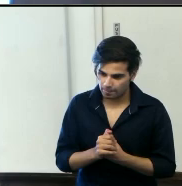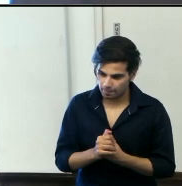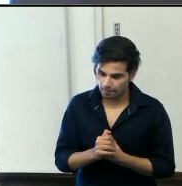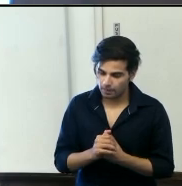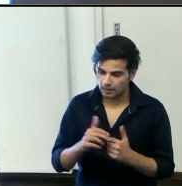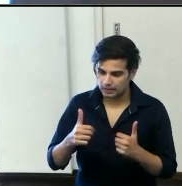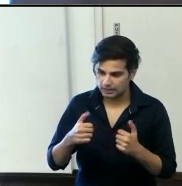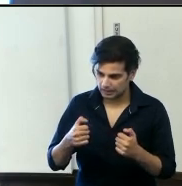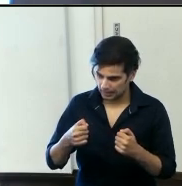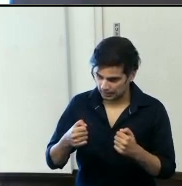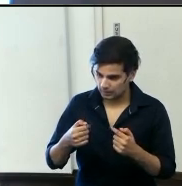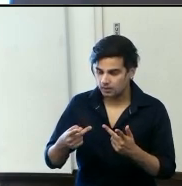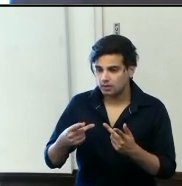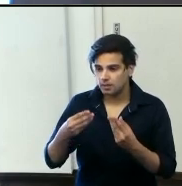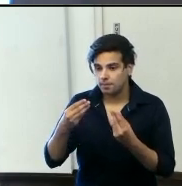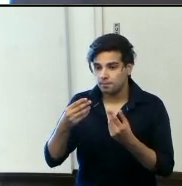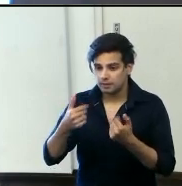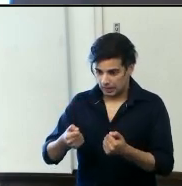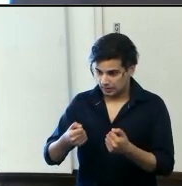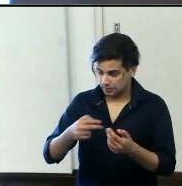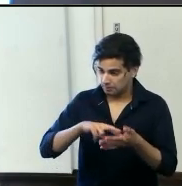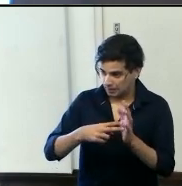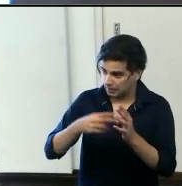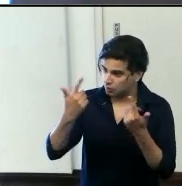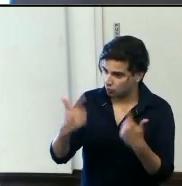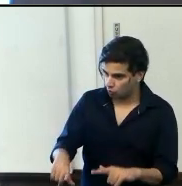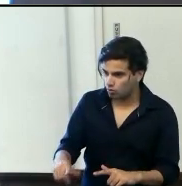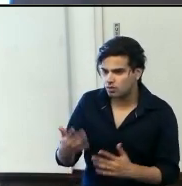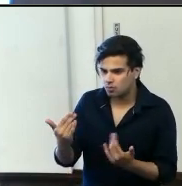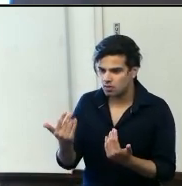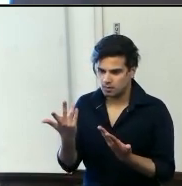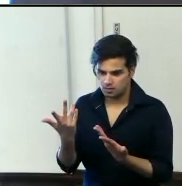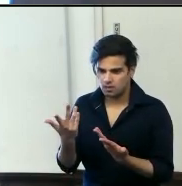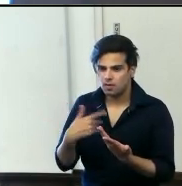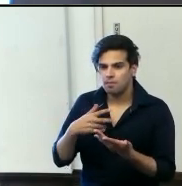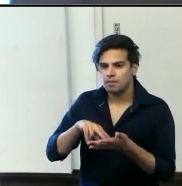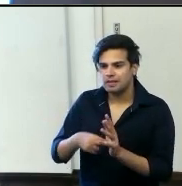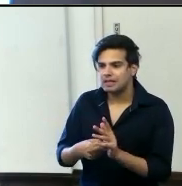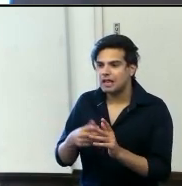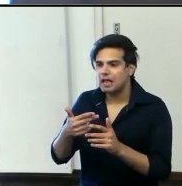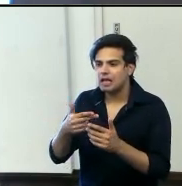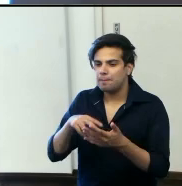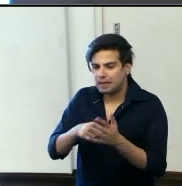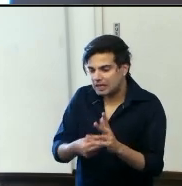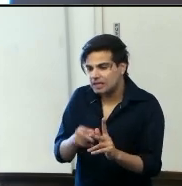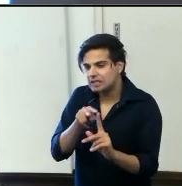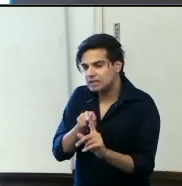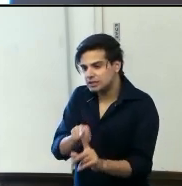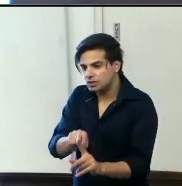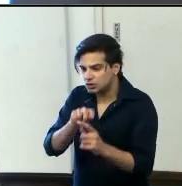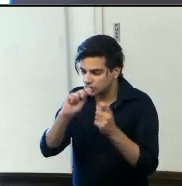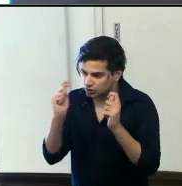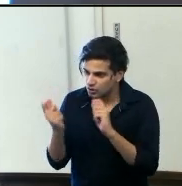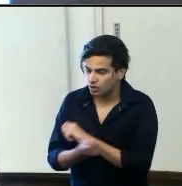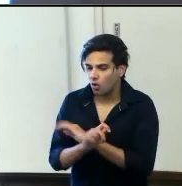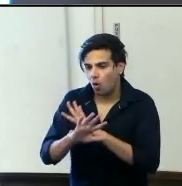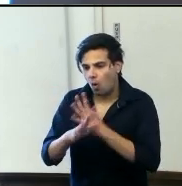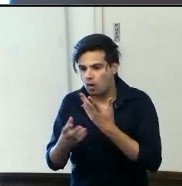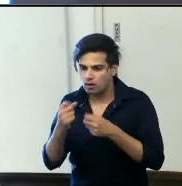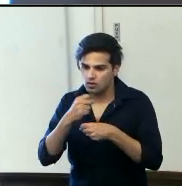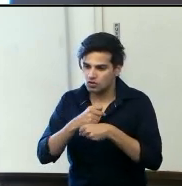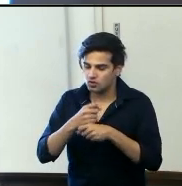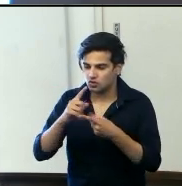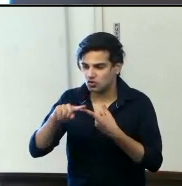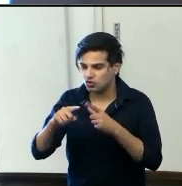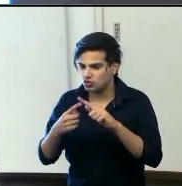ಟೆಕ್ಸ್ಟ್ ಕ್ಯಾನ್ ಲೂಸ್ ಇಟ್ಸ್ ಮೀನಿಂಗ್. ಲೂಸ್ ಅಂತ ಹೇಳೋದಕ್ಕಿಂತ ಇಟ್ ಕ್ಯಾನ್ ಡಿವಿಯೇಟ್ ದ ಮೀನಿಂಗ್ ಆ್ಯಂಡ್ ಜನರೇಟ್